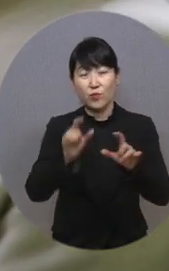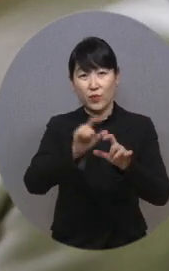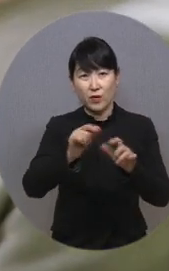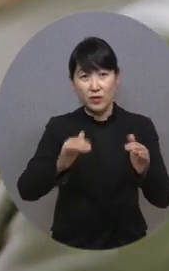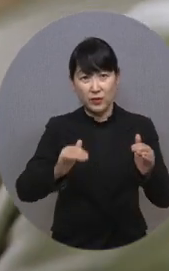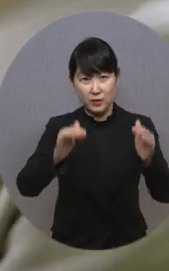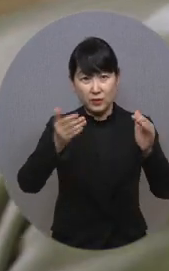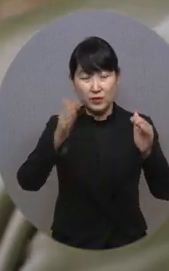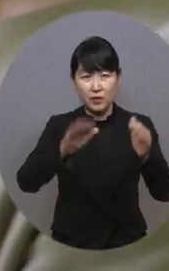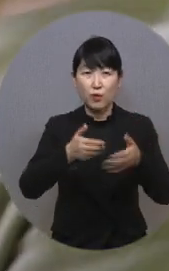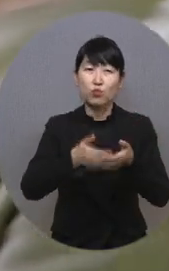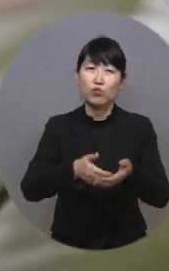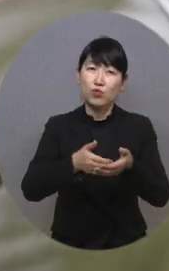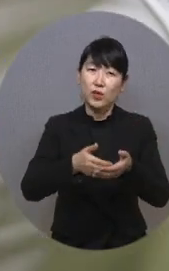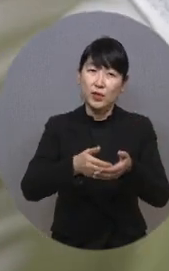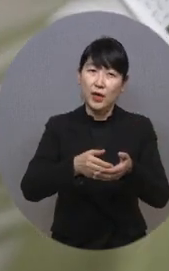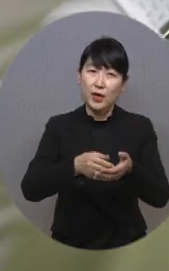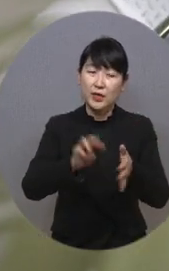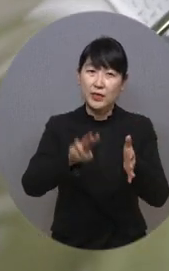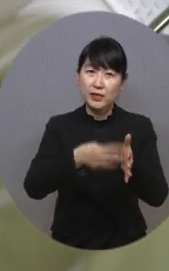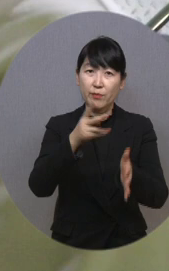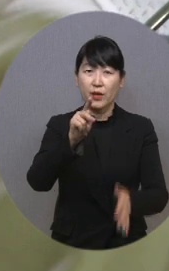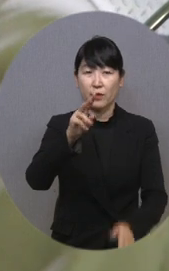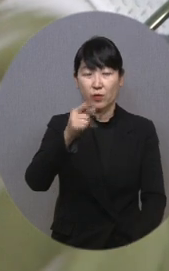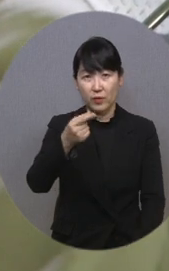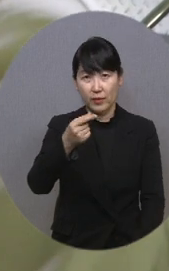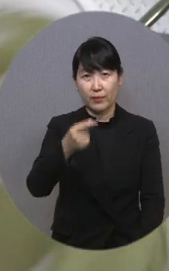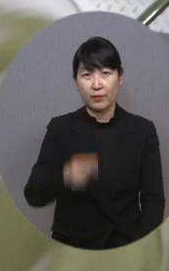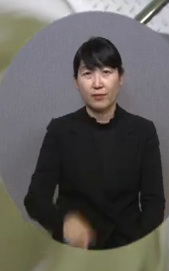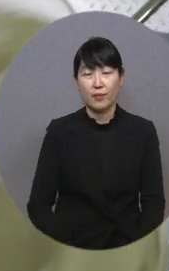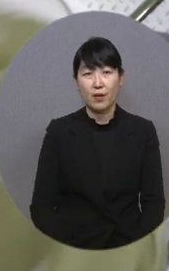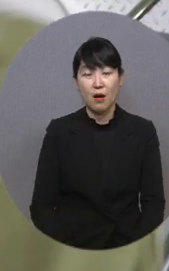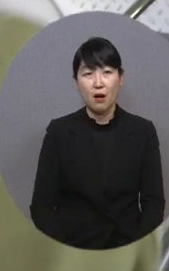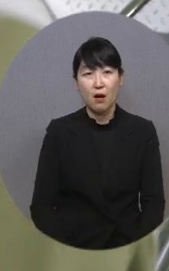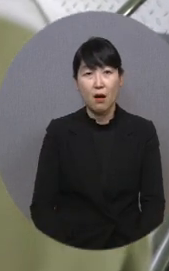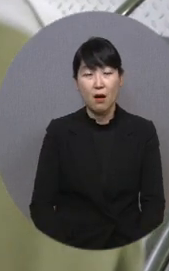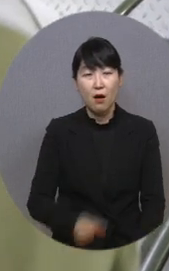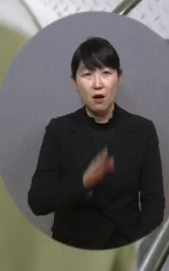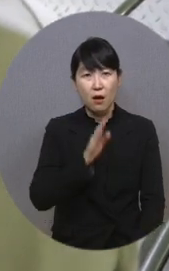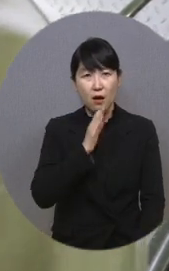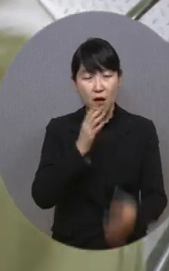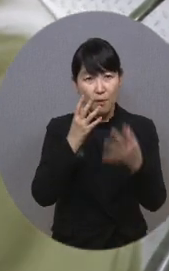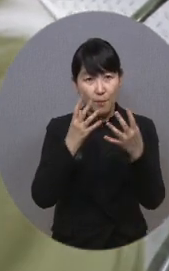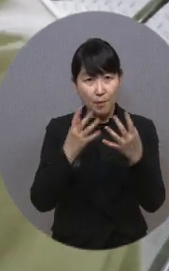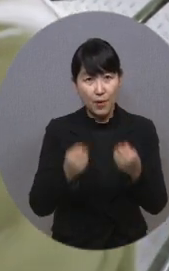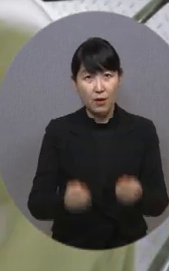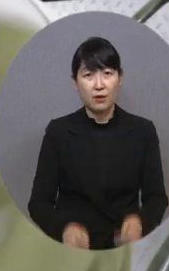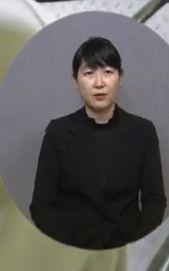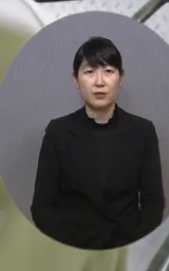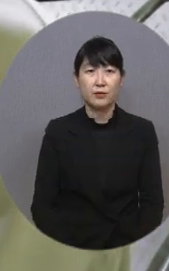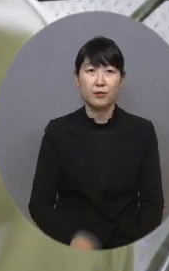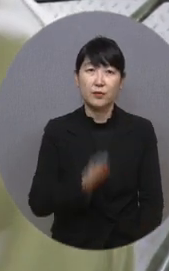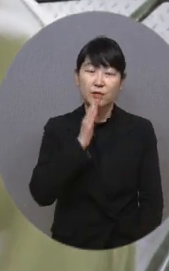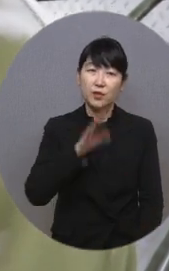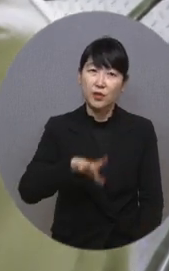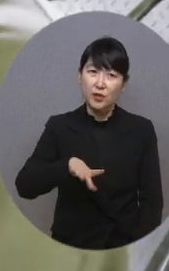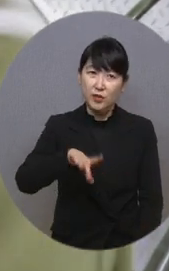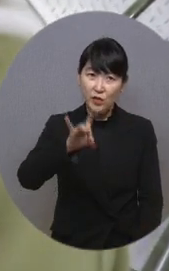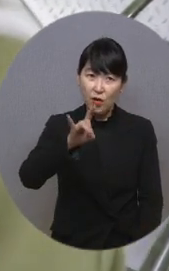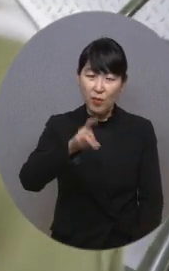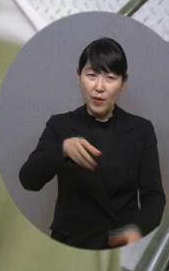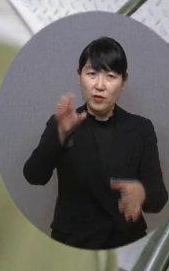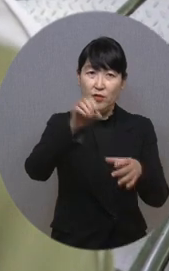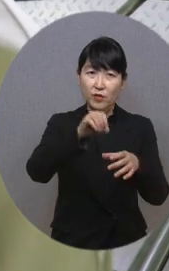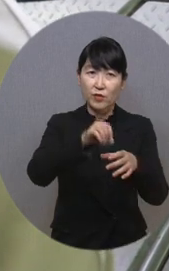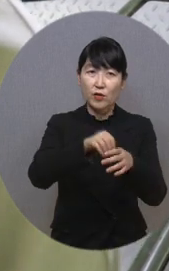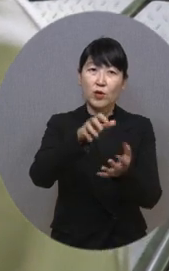무게로 따지면 약 한 300kg? 엄청난 양이 자라네요. 네, 네. 처음에 얼만큼 넣은 게 그만큼